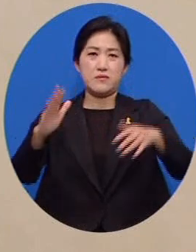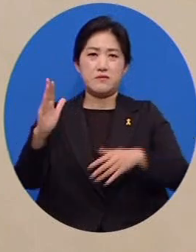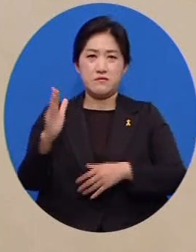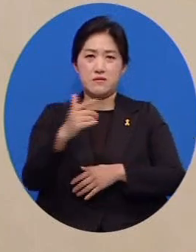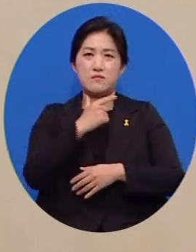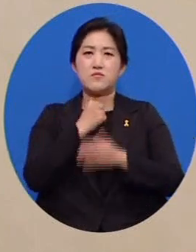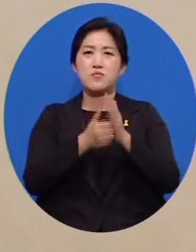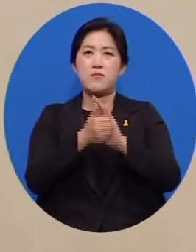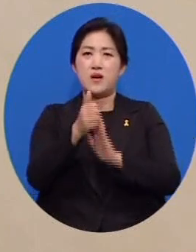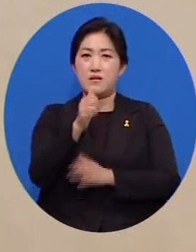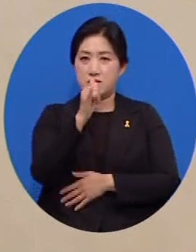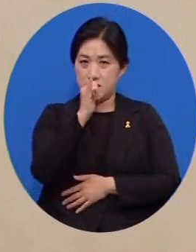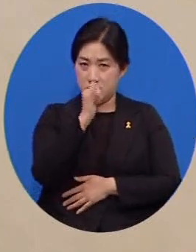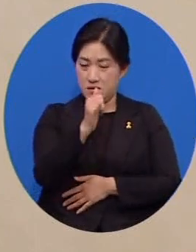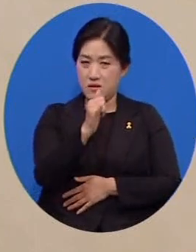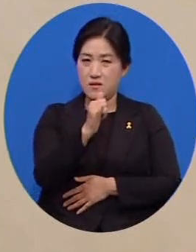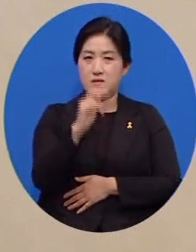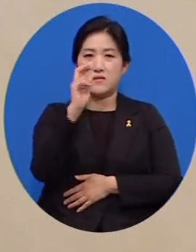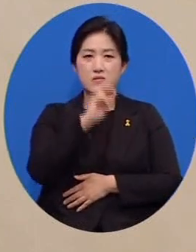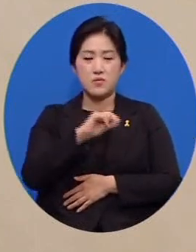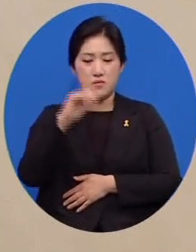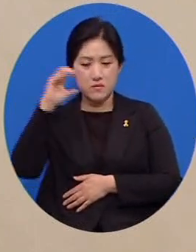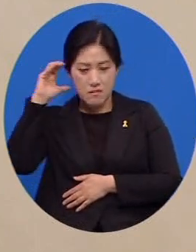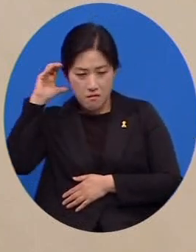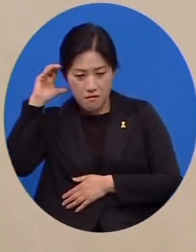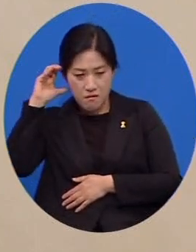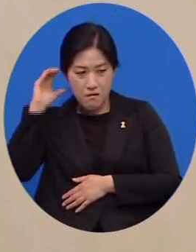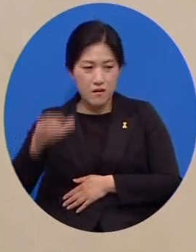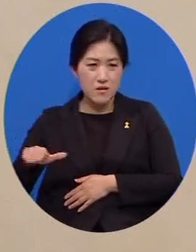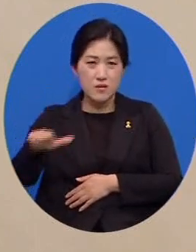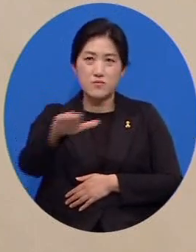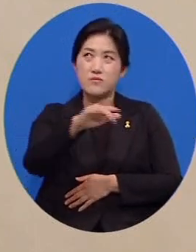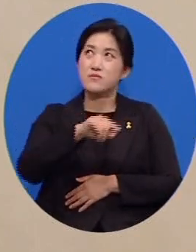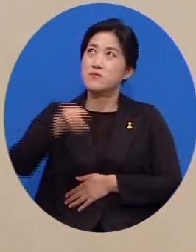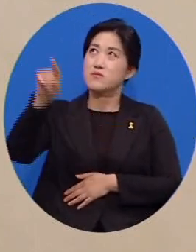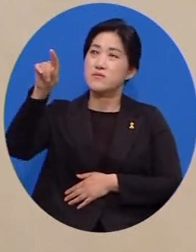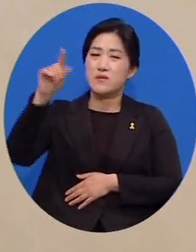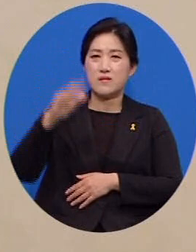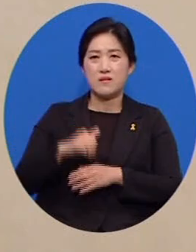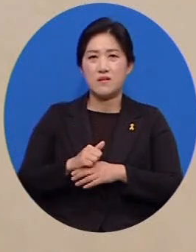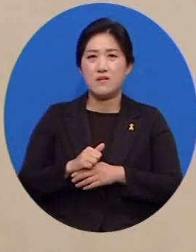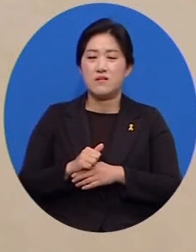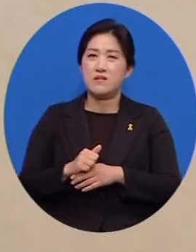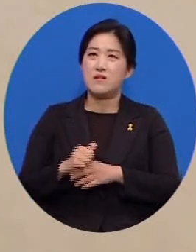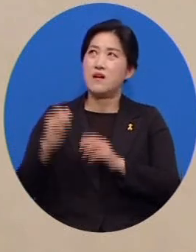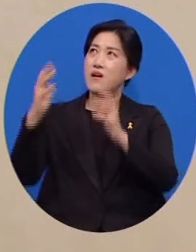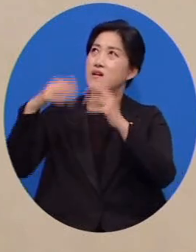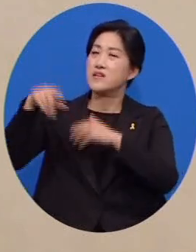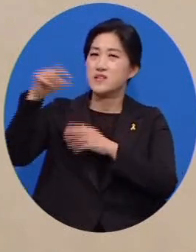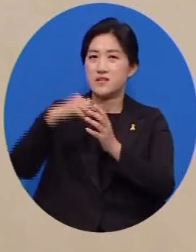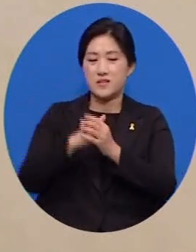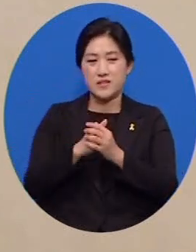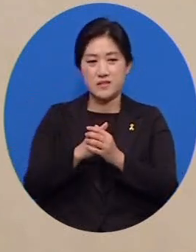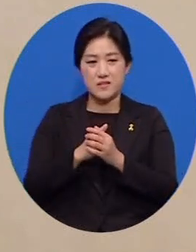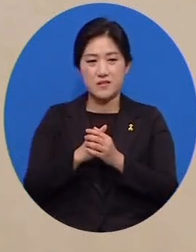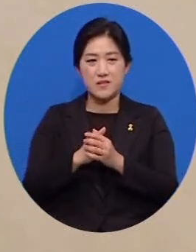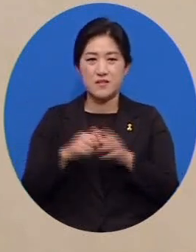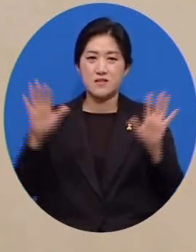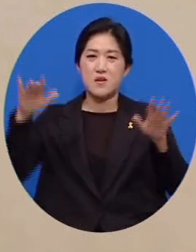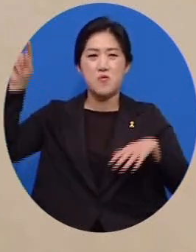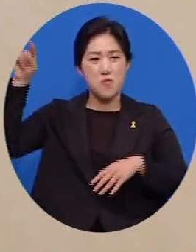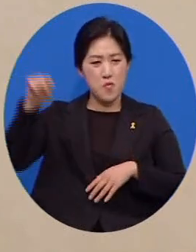소망합니다. 그 노래를 듣고 우리 아이들이 그리운 엄마 아빠 곁으로 올